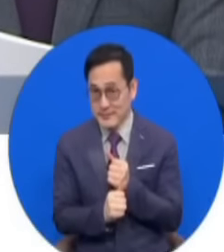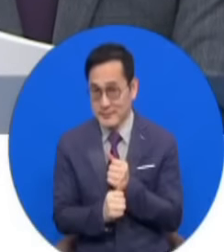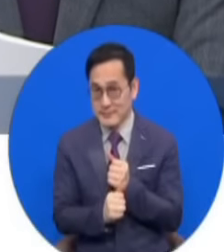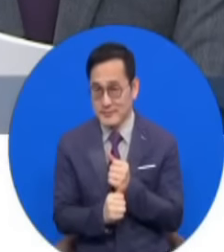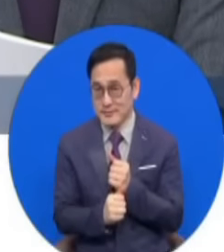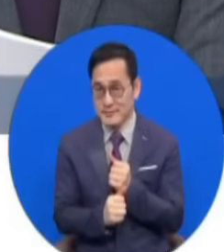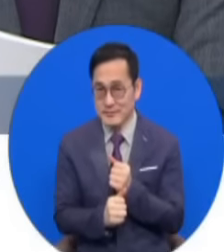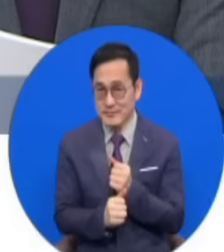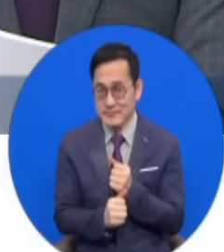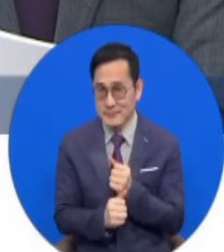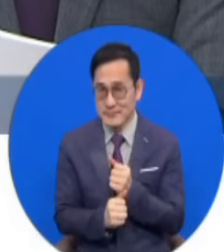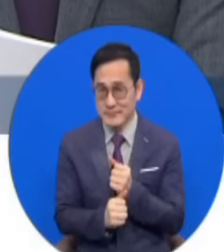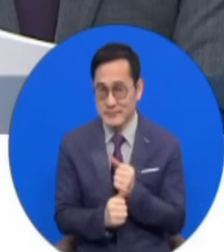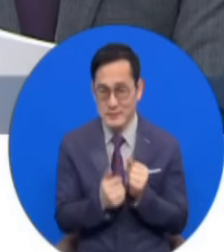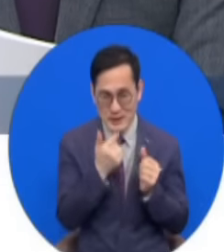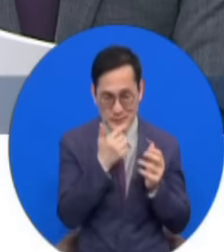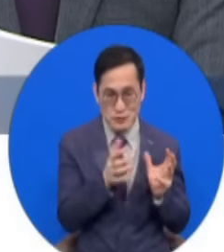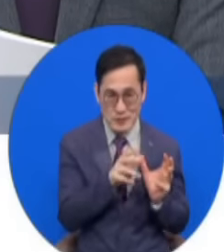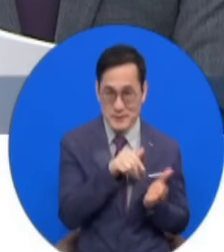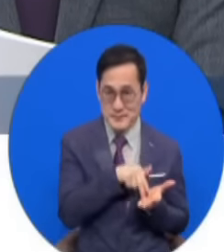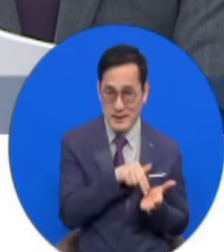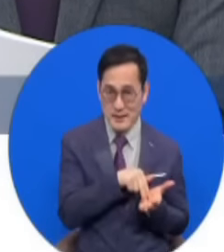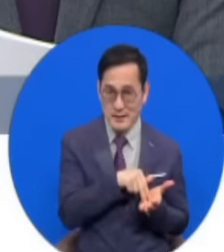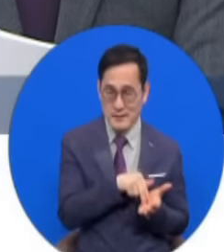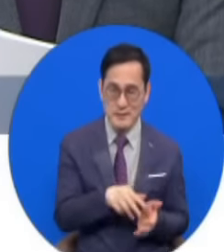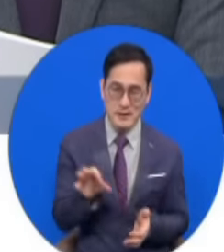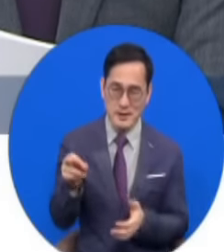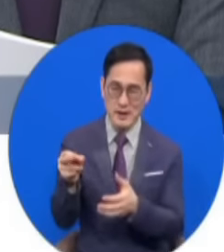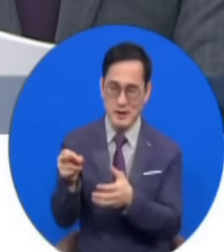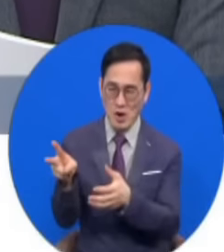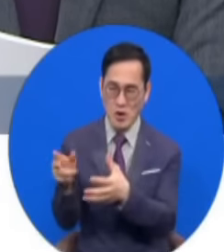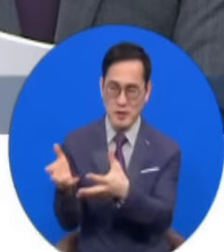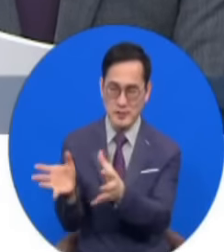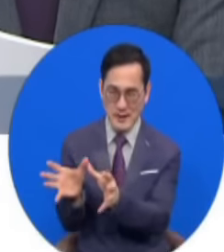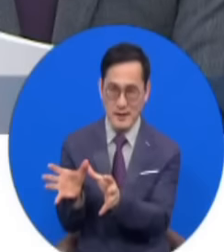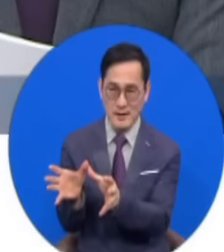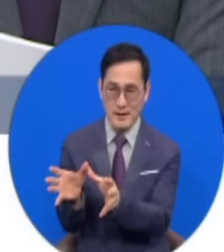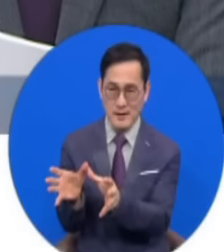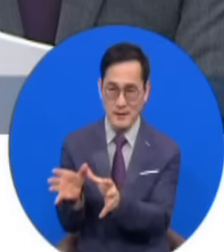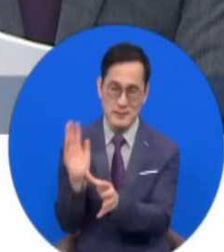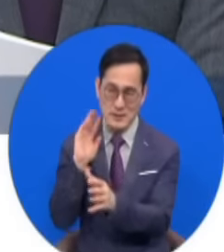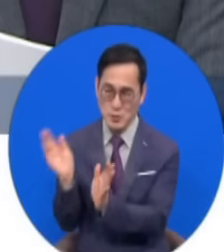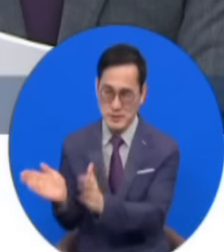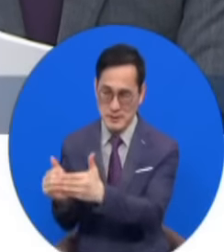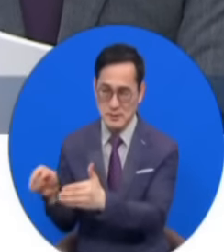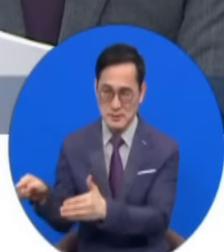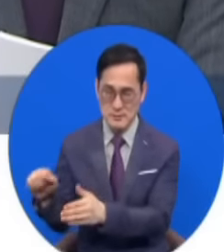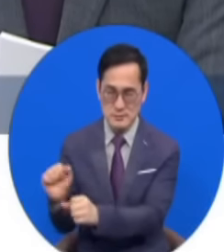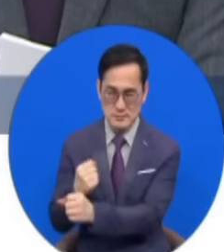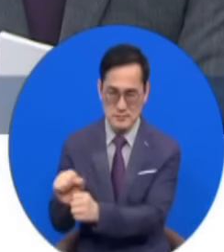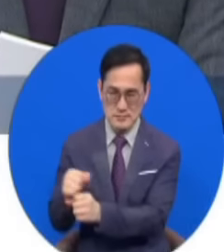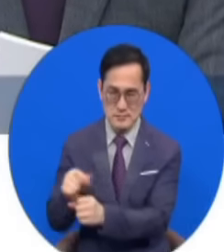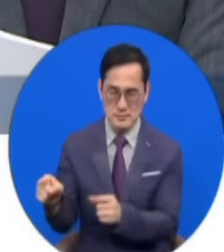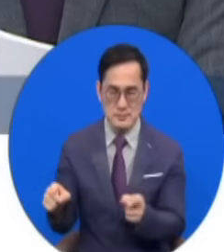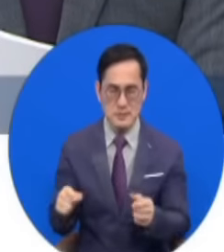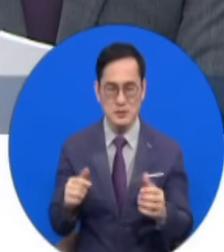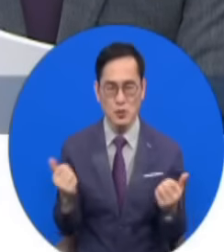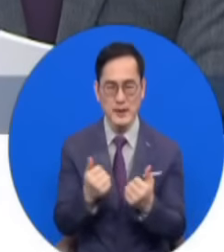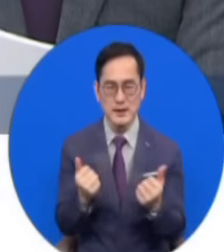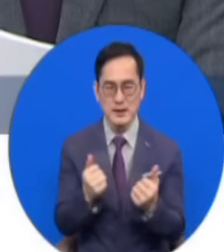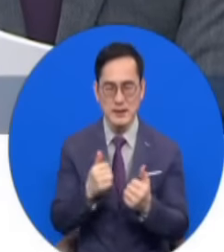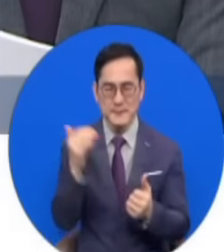쪽에서 느끼기에는 지금 여당 의원님들의 뭔가 의도되고 뭐 작전처럼 이루어지는 약간 파행 작전 뭐